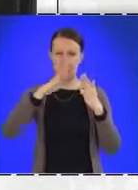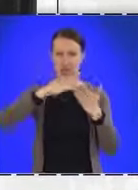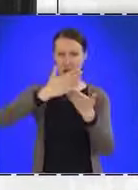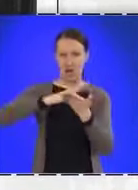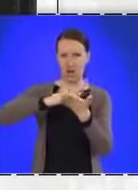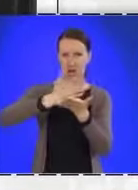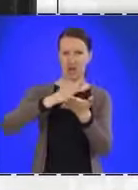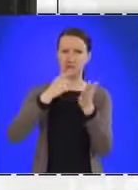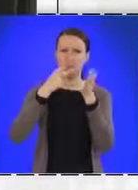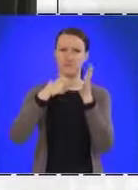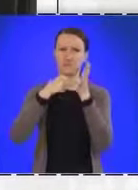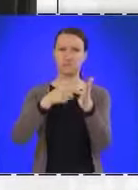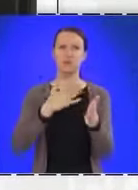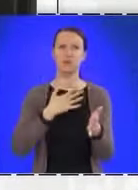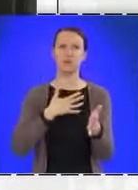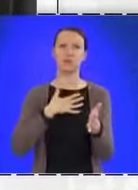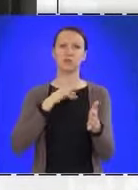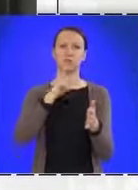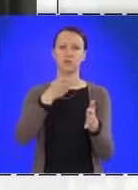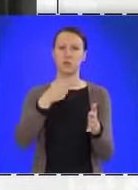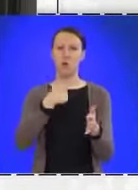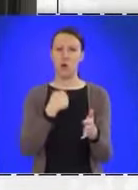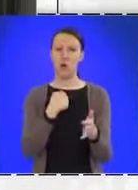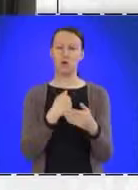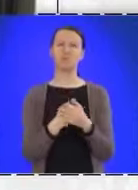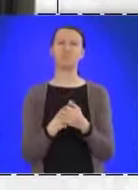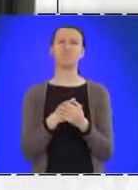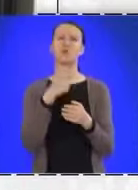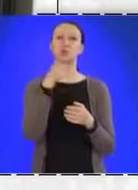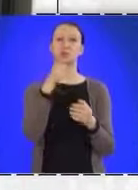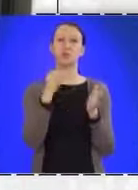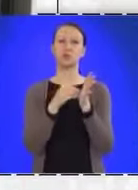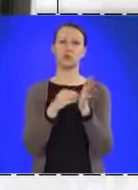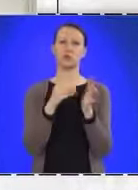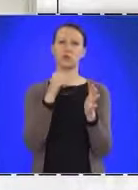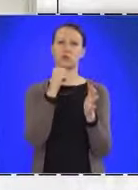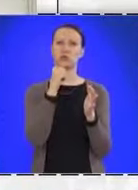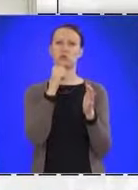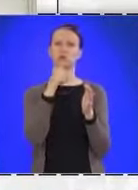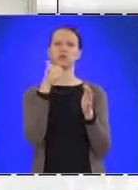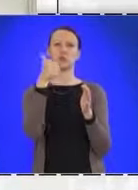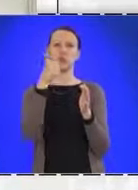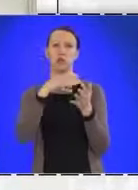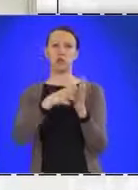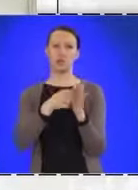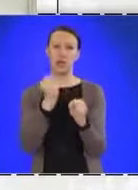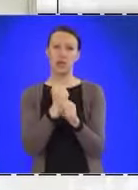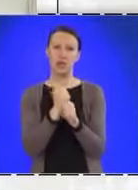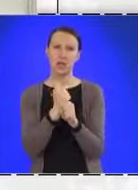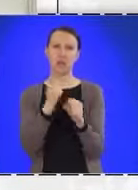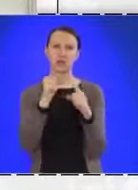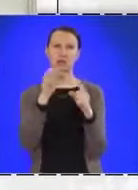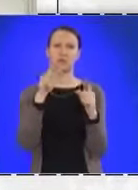sjena na neki način simbolizira naše drugo postojanje. Tu su još, i to je još jedna